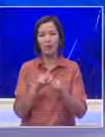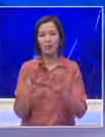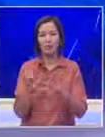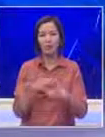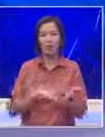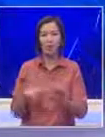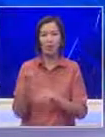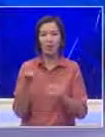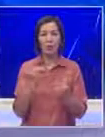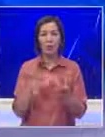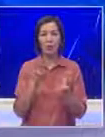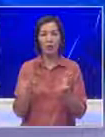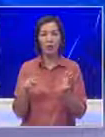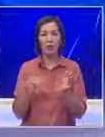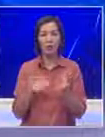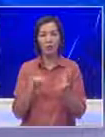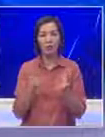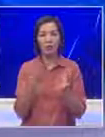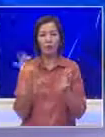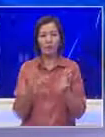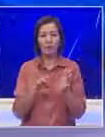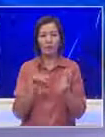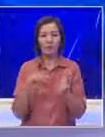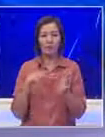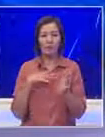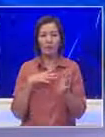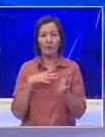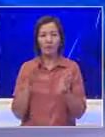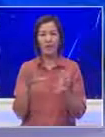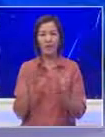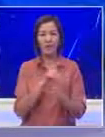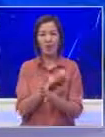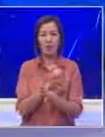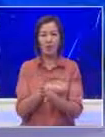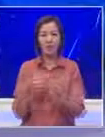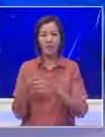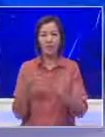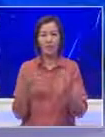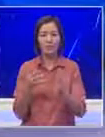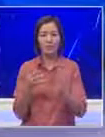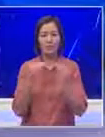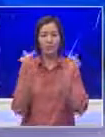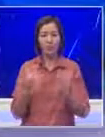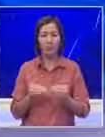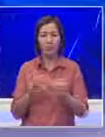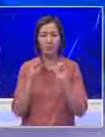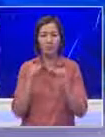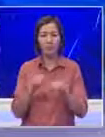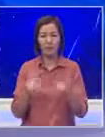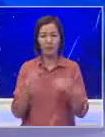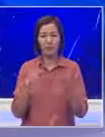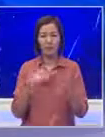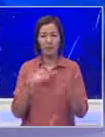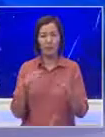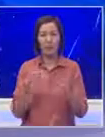құны 37,4 миллиард теңге. Өңірдегі электр қуатының тапшылығын азайтуға мүмкіндік беретін маңызды шараның ашылу